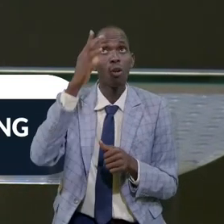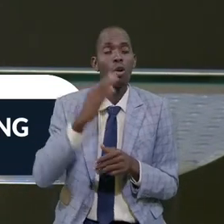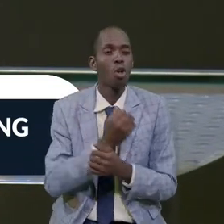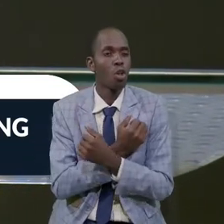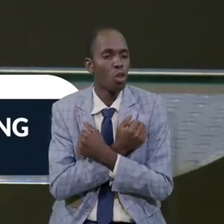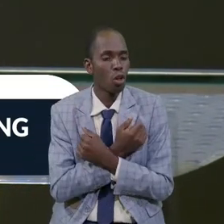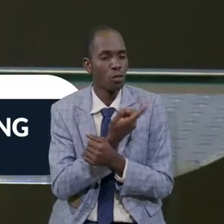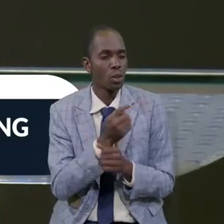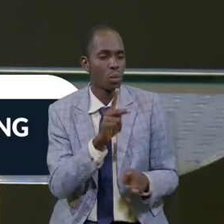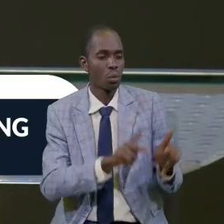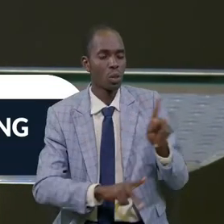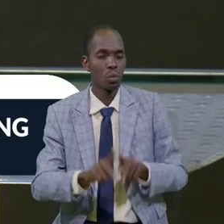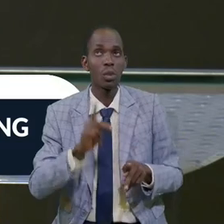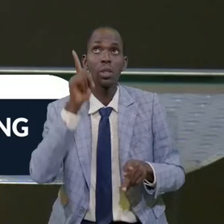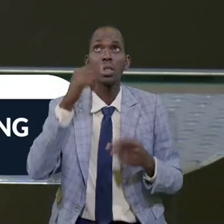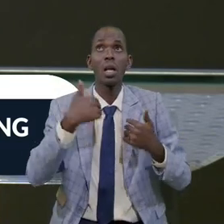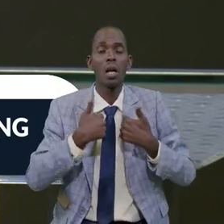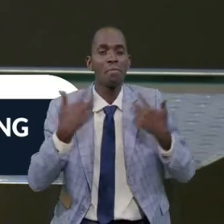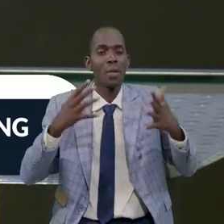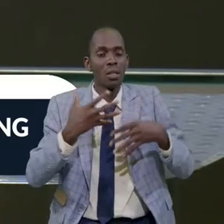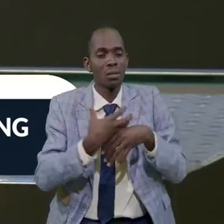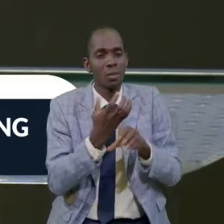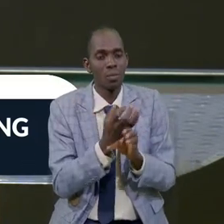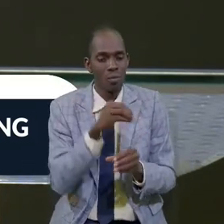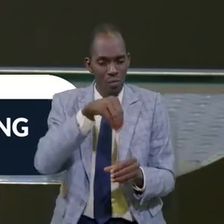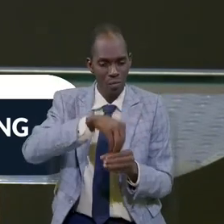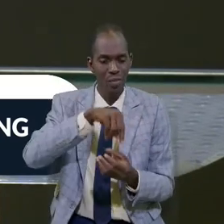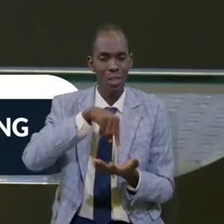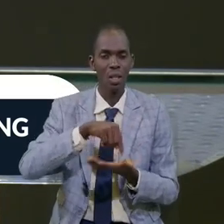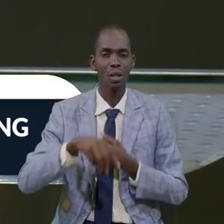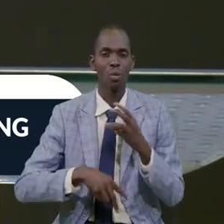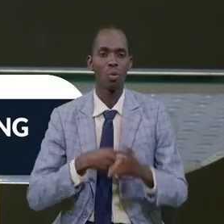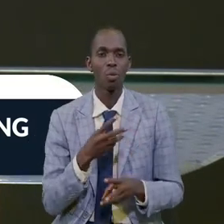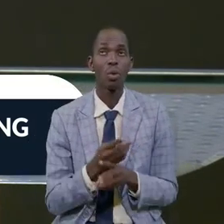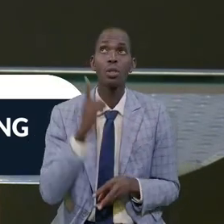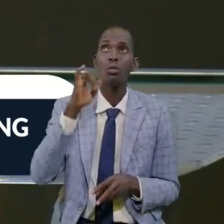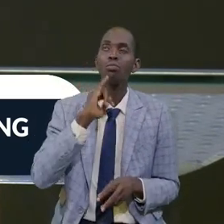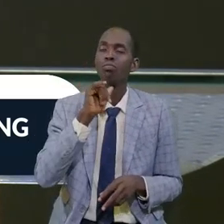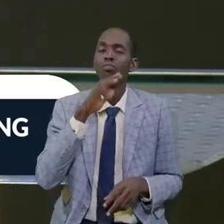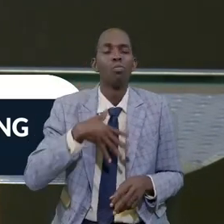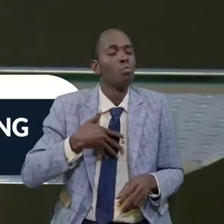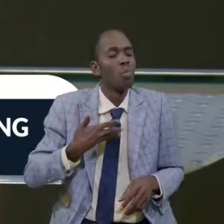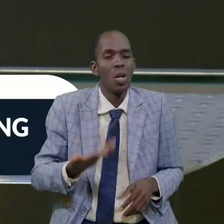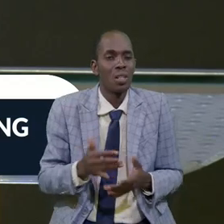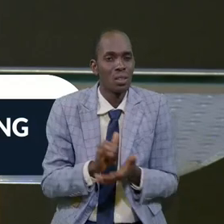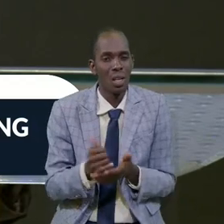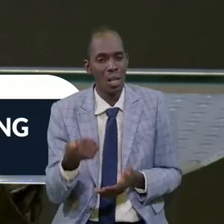la création et toutes les créatures dans ce monde. Dieu ne veut que personne